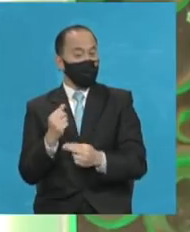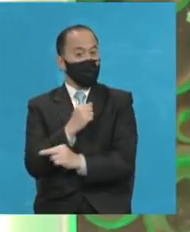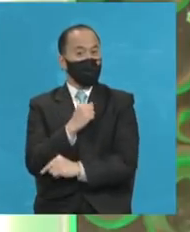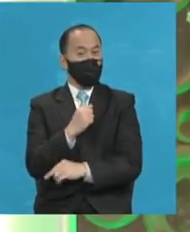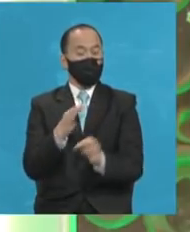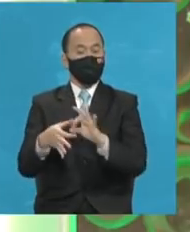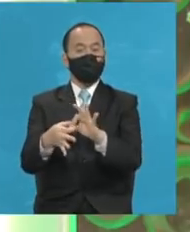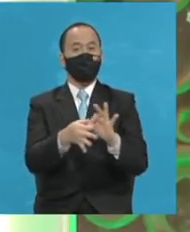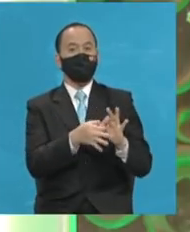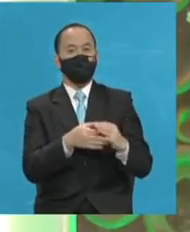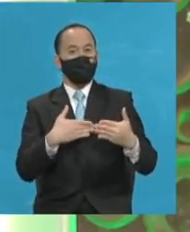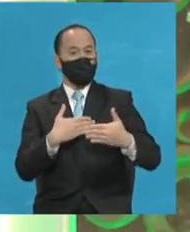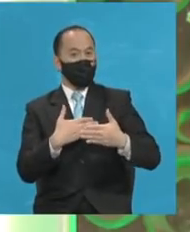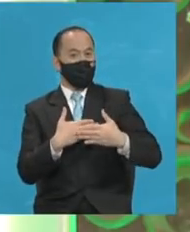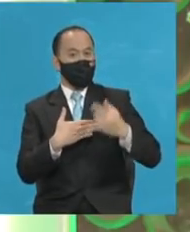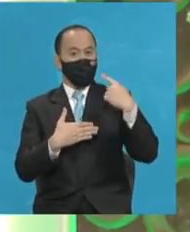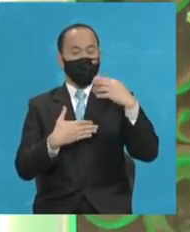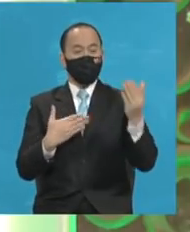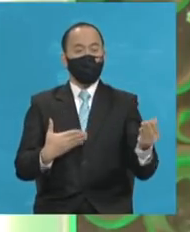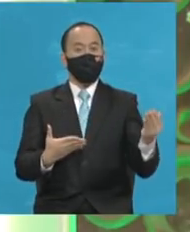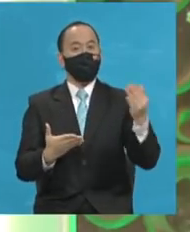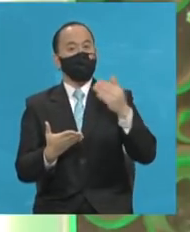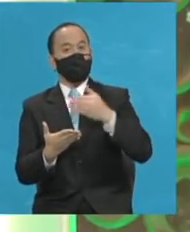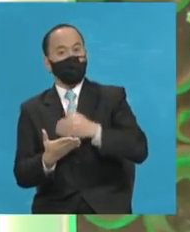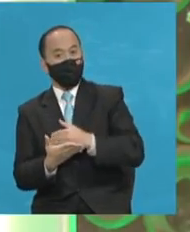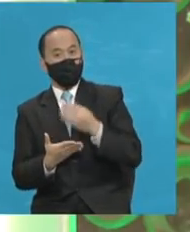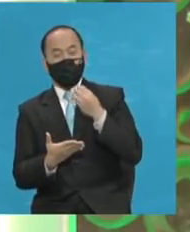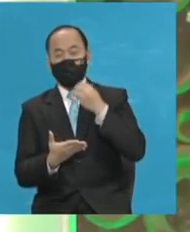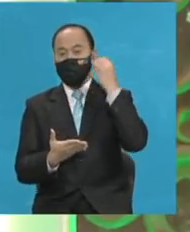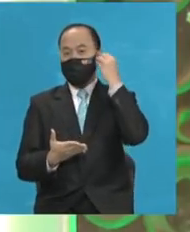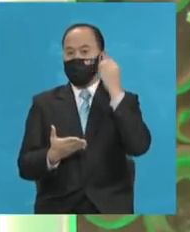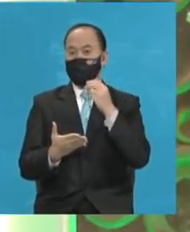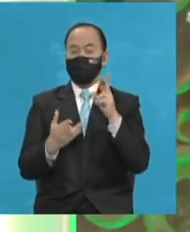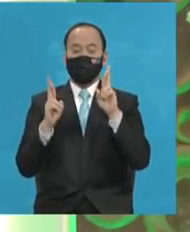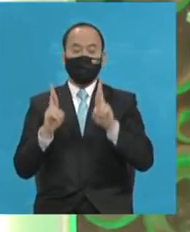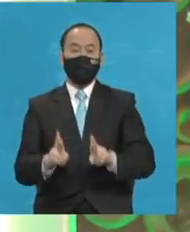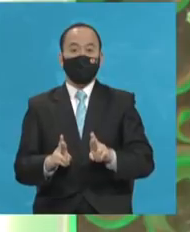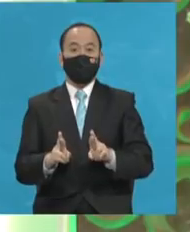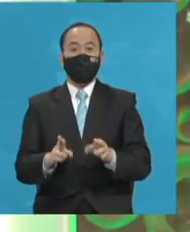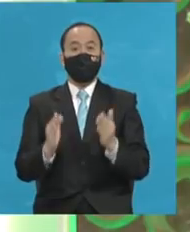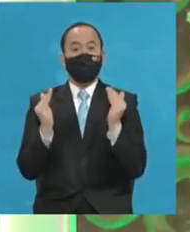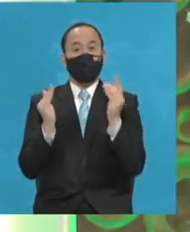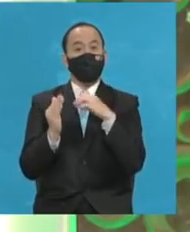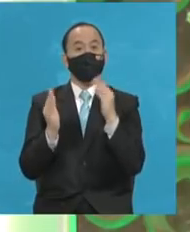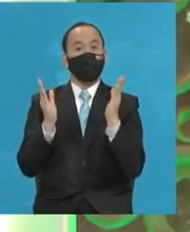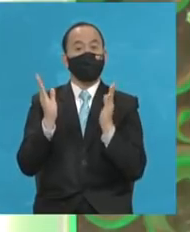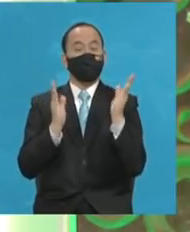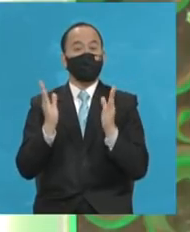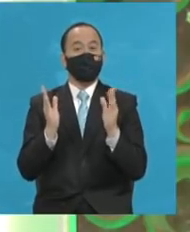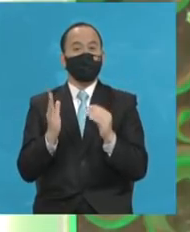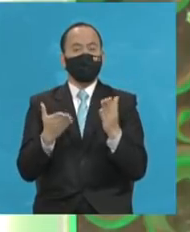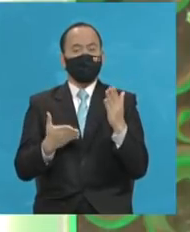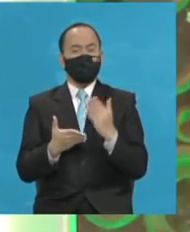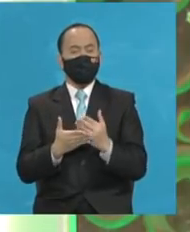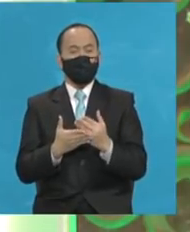kerjasama ra dalam membawa pulang kembali Raya Indonesia dan Brunei yang terkadang diluar negara